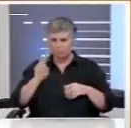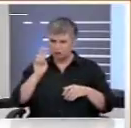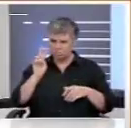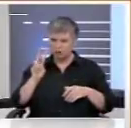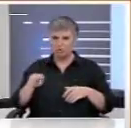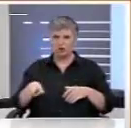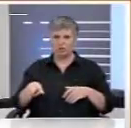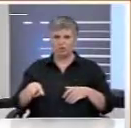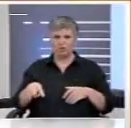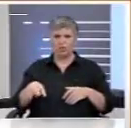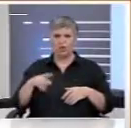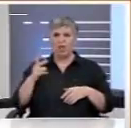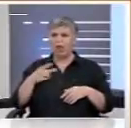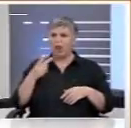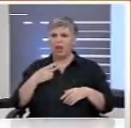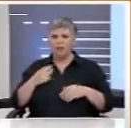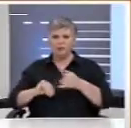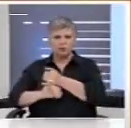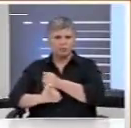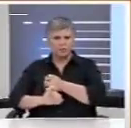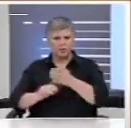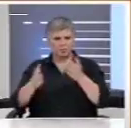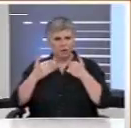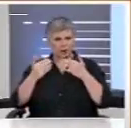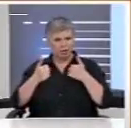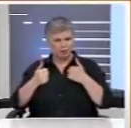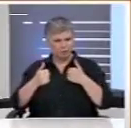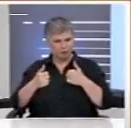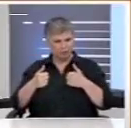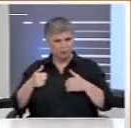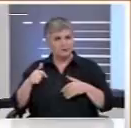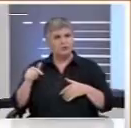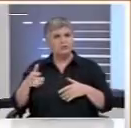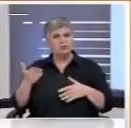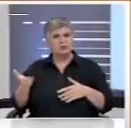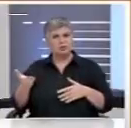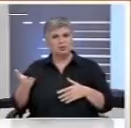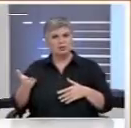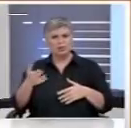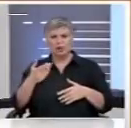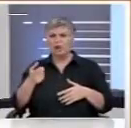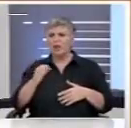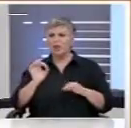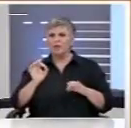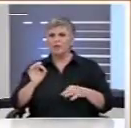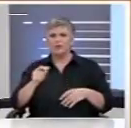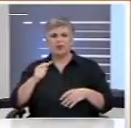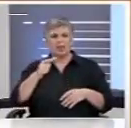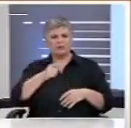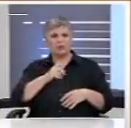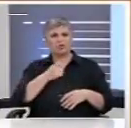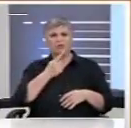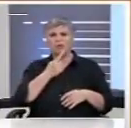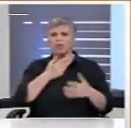μοιραστεί το κρεβάτι». Και απάντησε η Νάνσι Ράις Ντέιβις εκείνη την εποχή «μα αυτός αυτό θα έλεγε, τι θα έλεγε». Θα